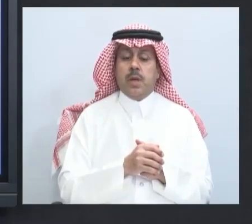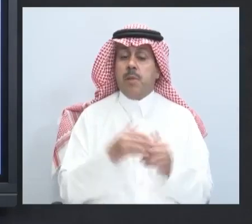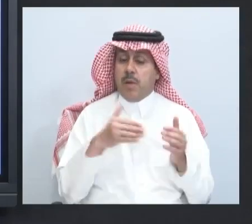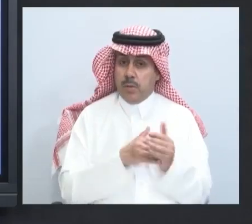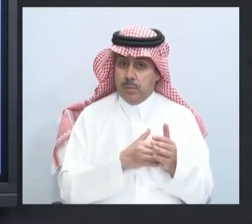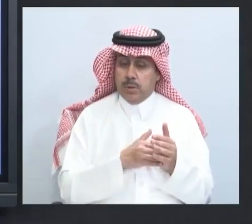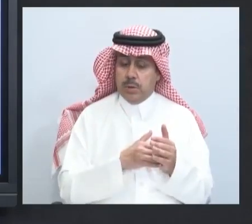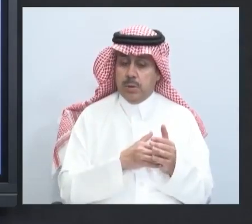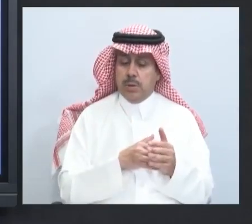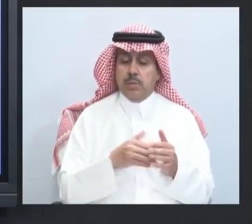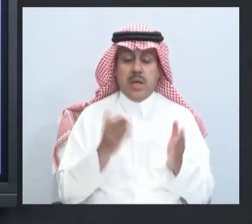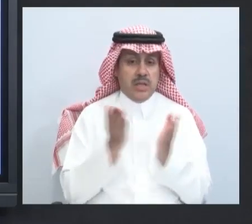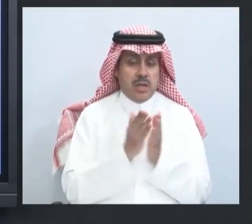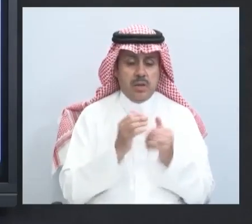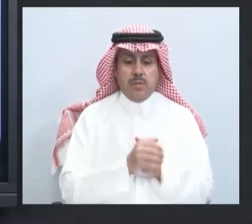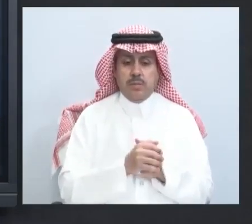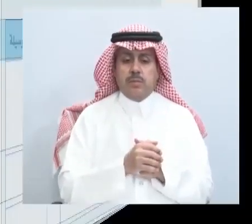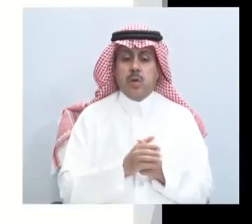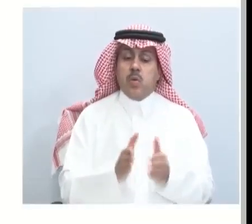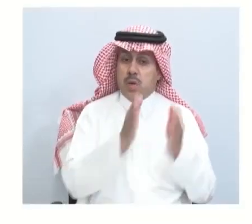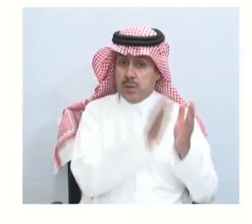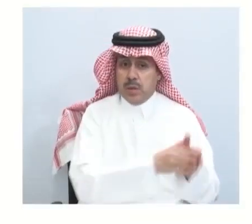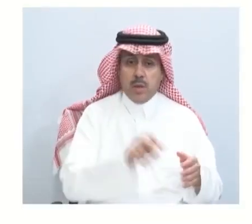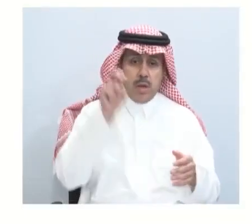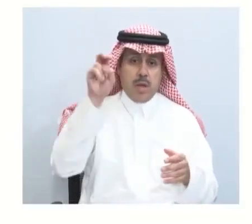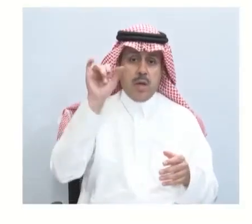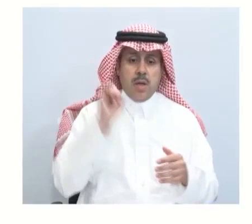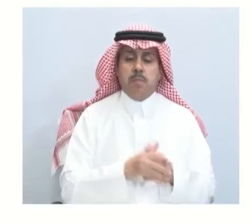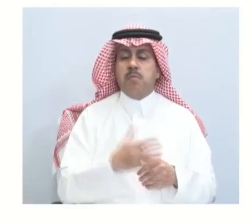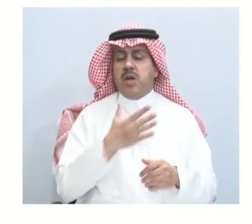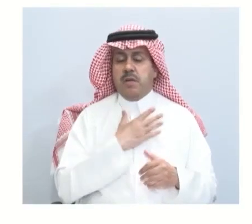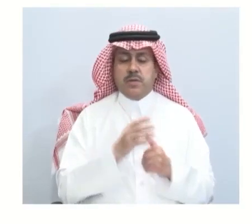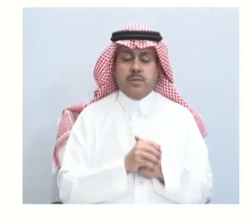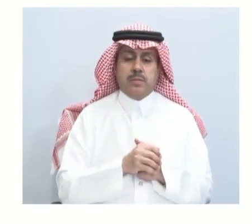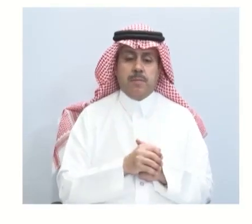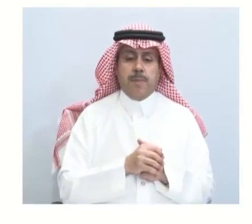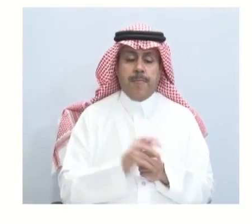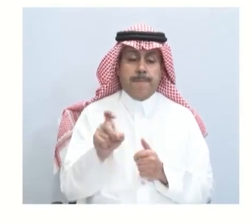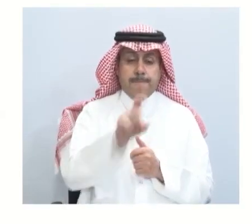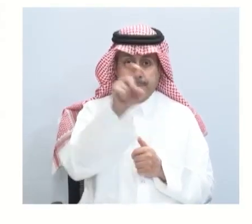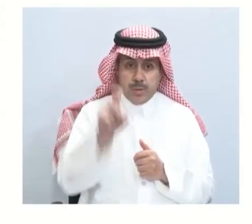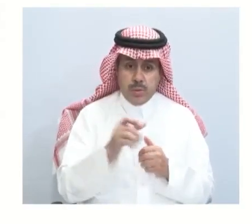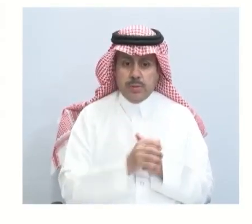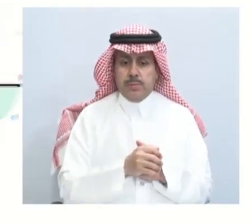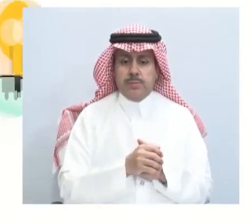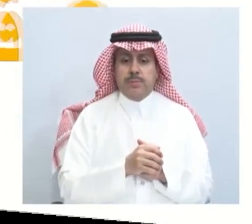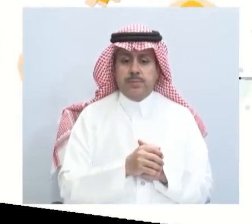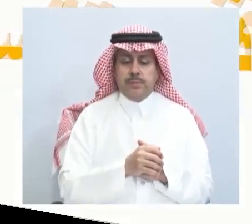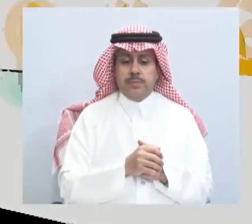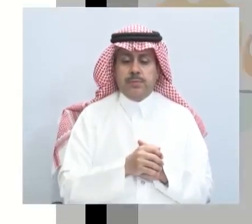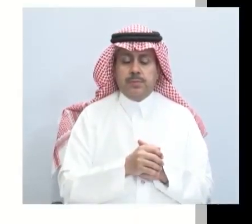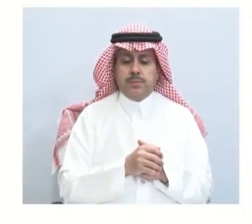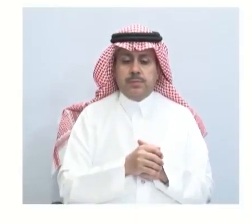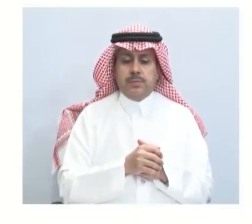ذلك نكون قد اتينا على ختام درس اليوم مساو الاخلاق ناتي واياكم الى قيم نفسك بسؤال